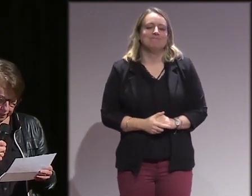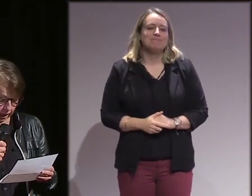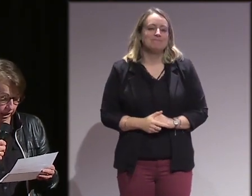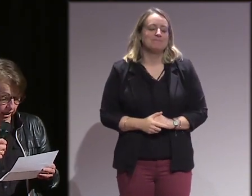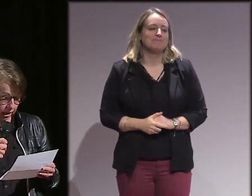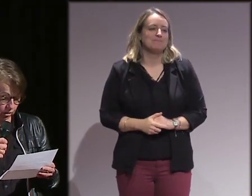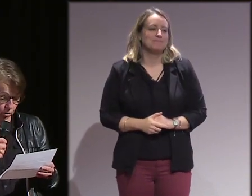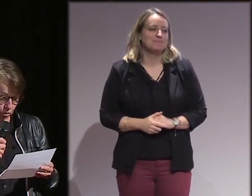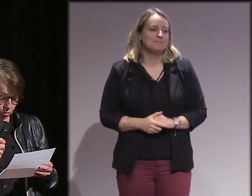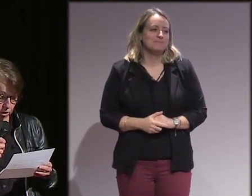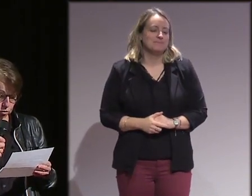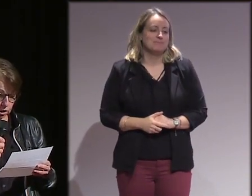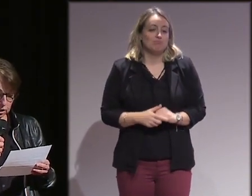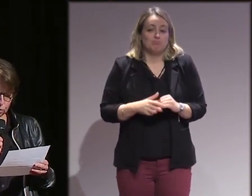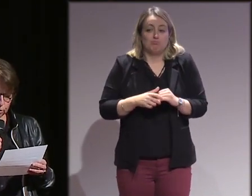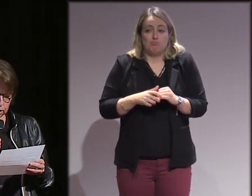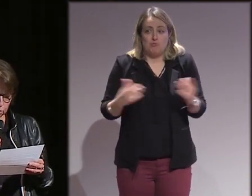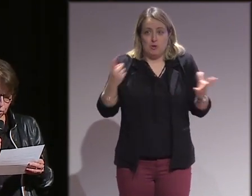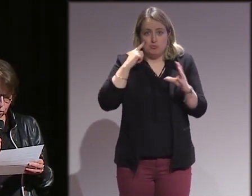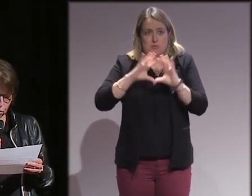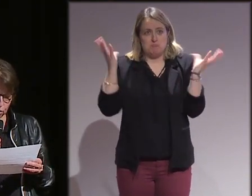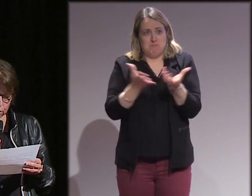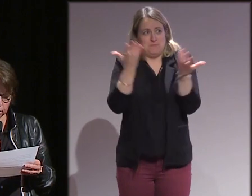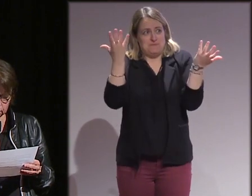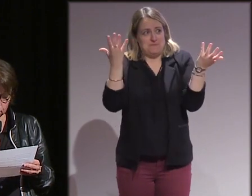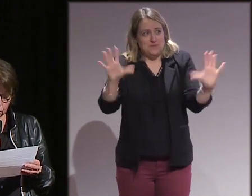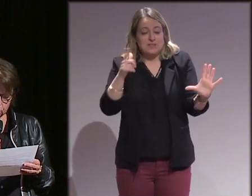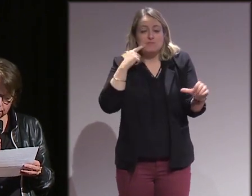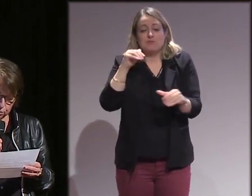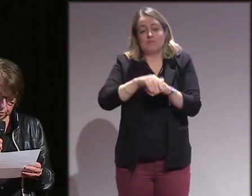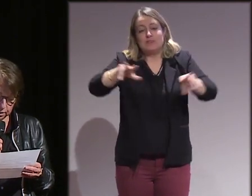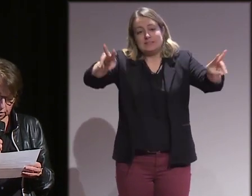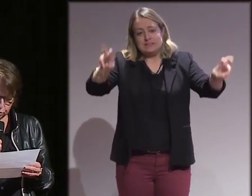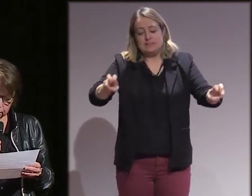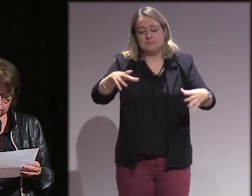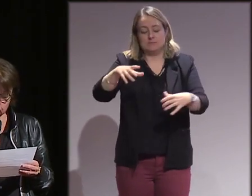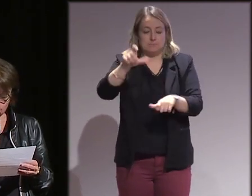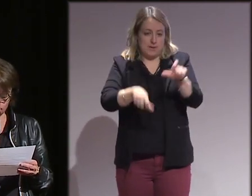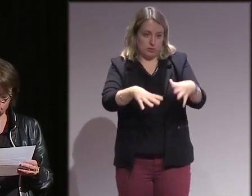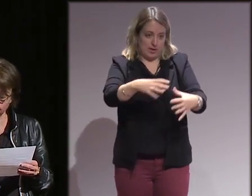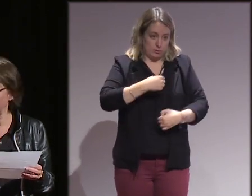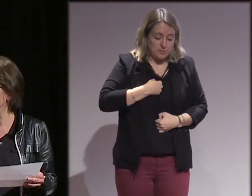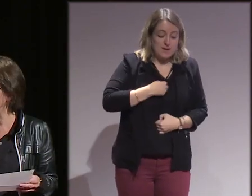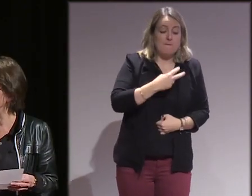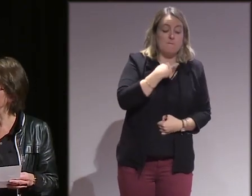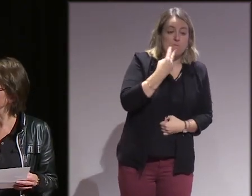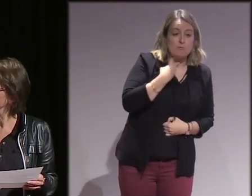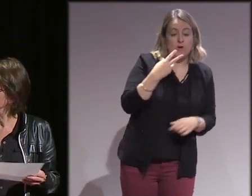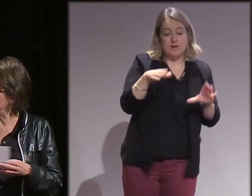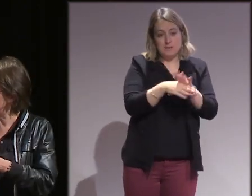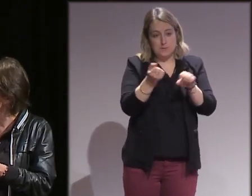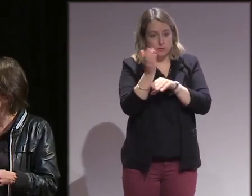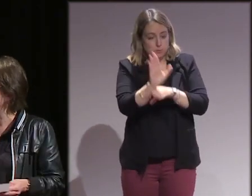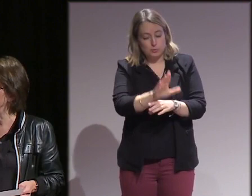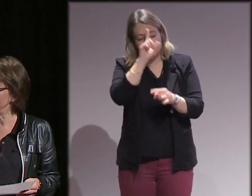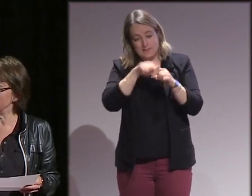excuser. Voilà, je crois que j'ai rien oublié. Donc la soirée s'intitule « Les adoptés, des voix et des images pour repenser la famille ».